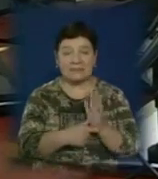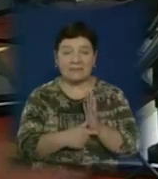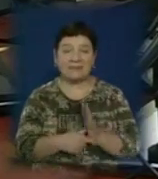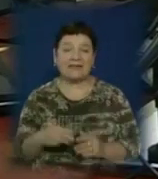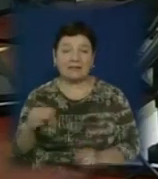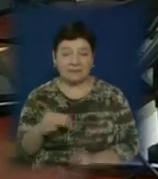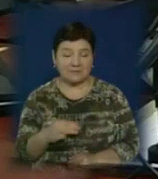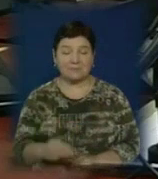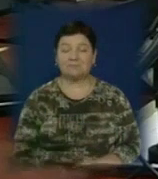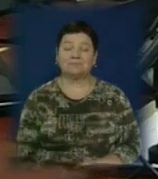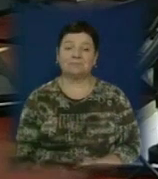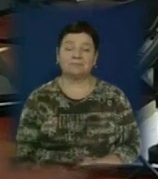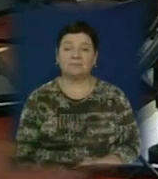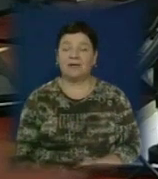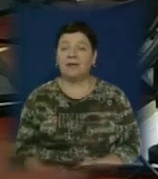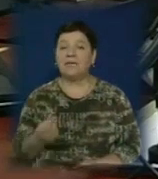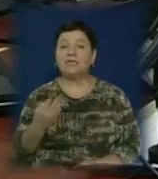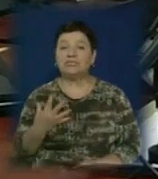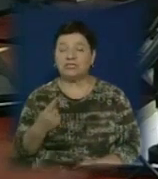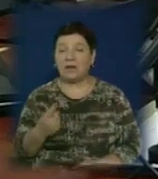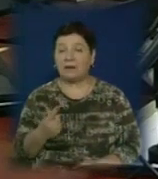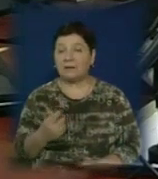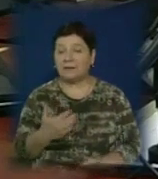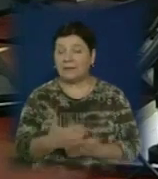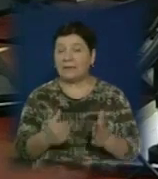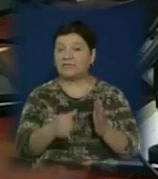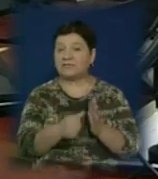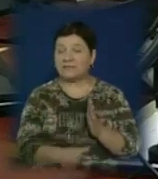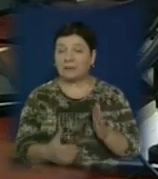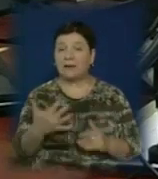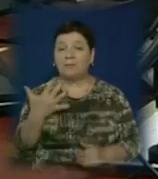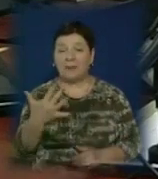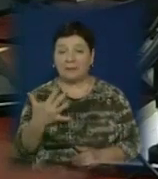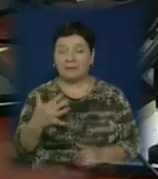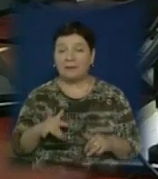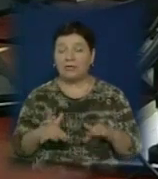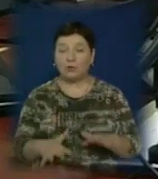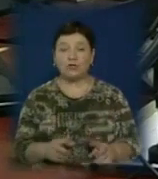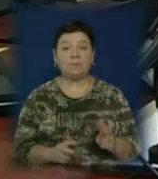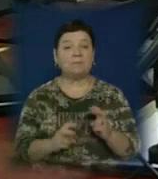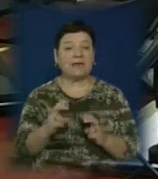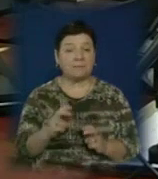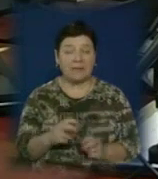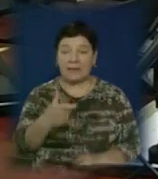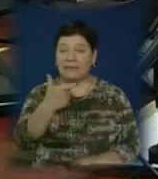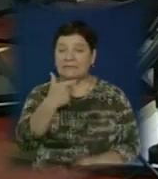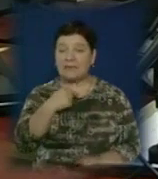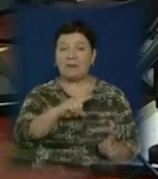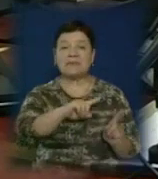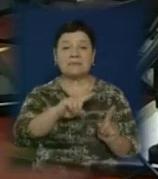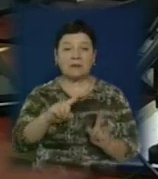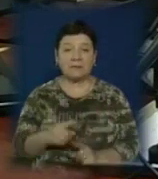офіційну заробітну плату. І ще ми маємо 65 діючих приватних підприємців. Населення Закарпатської області